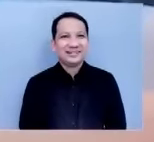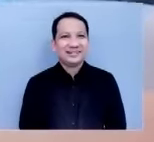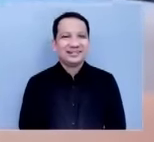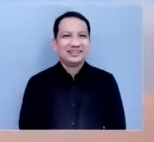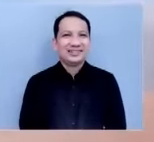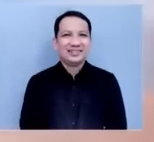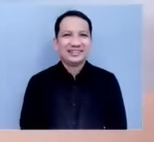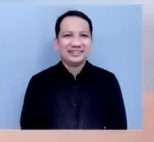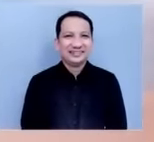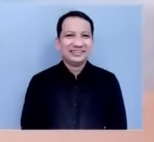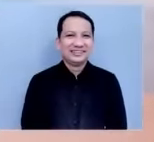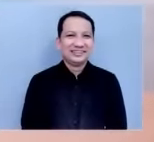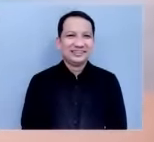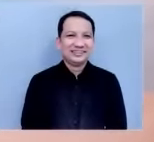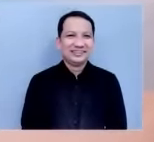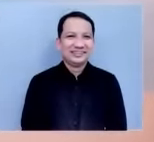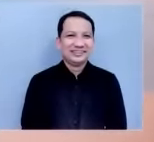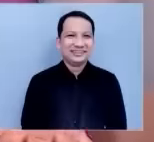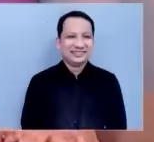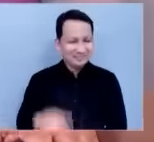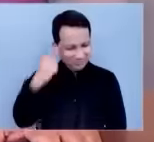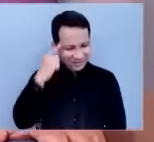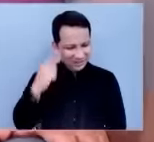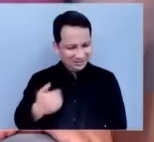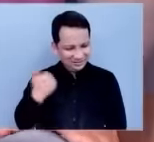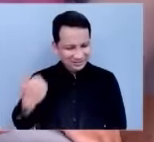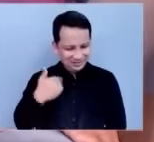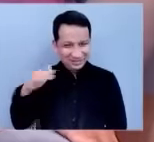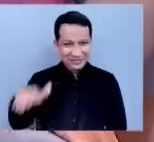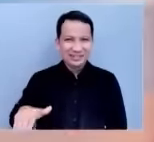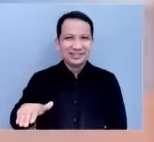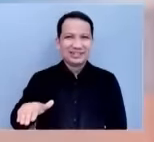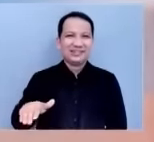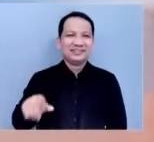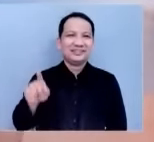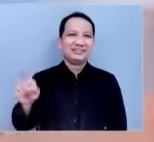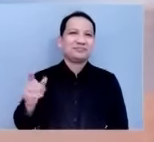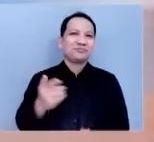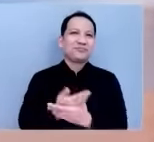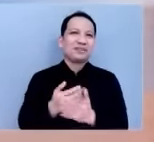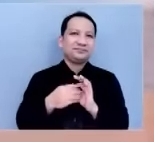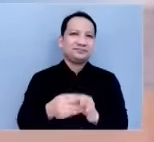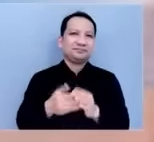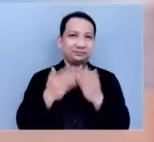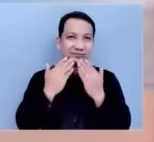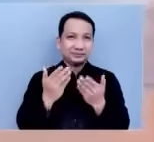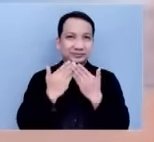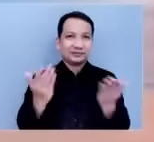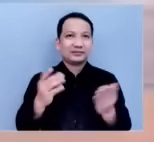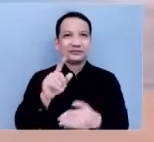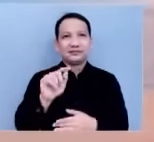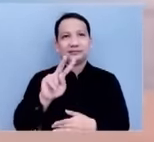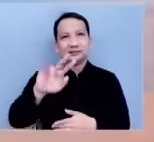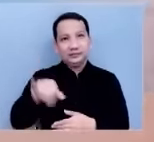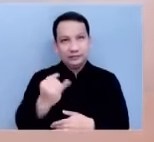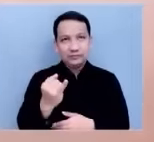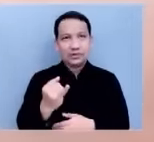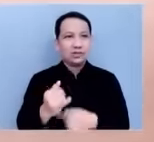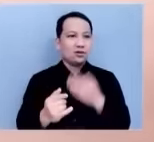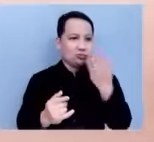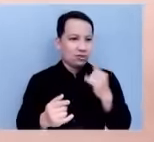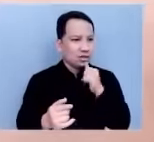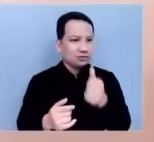Yes. Si Riza pa rin naiisip kung bata. Ayun nga po, gusto ko po magpasalamat sa TVJ kasi hindi po talaga